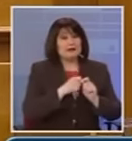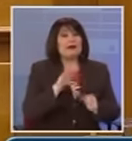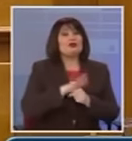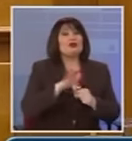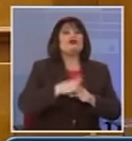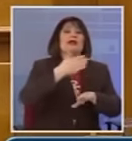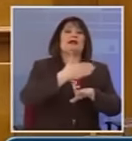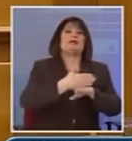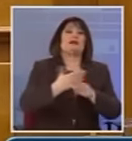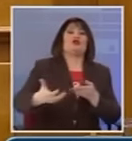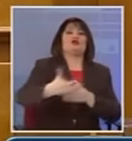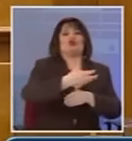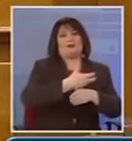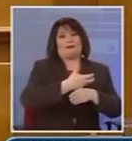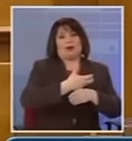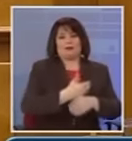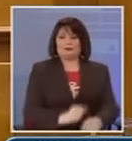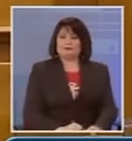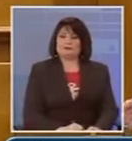ελάχιστου εγγυημένου εισοδήματος.